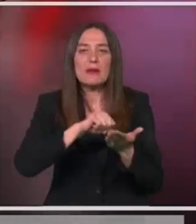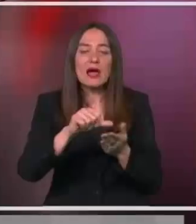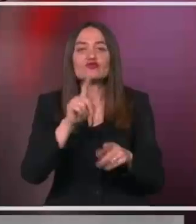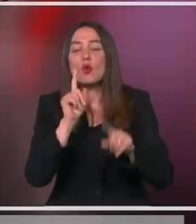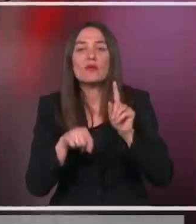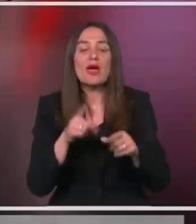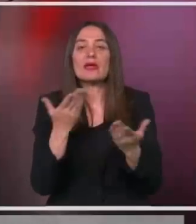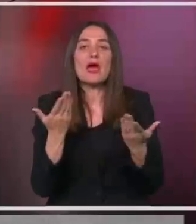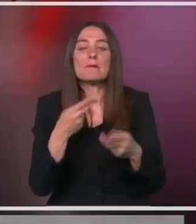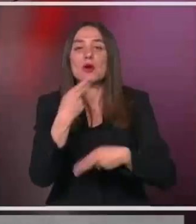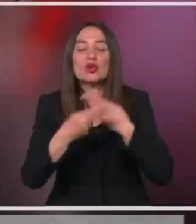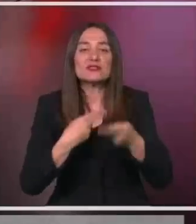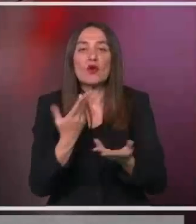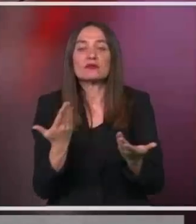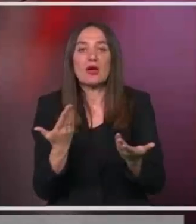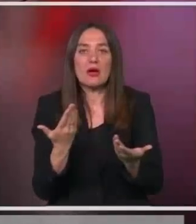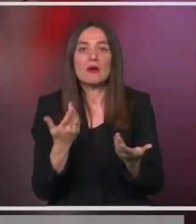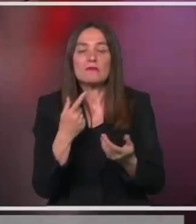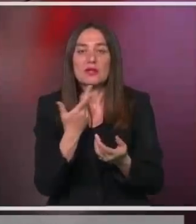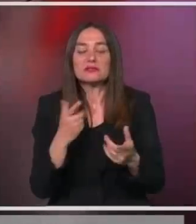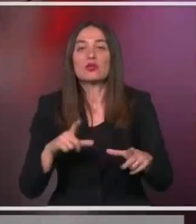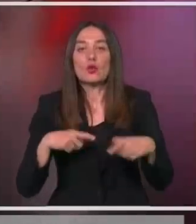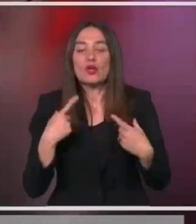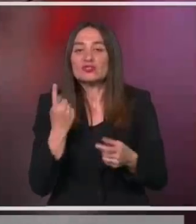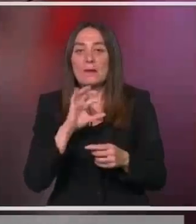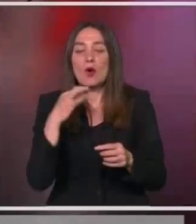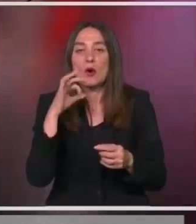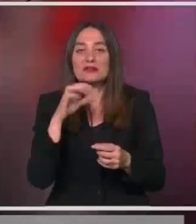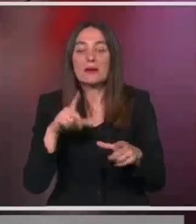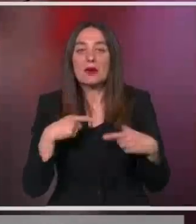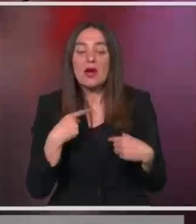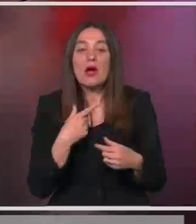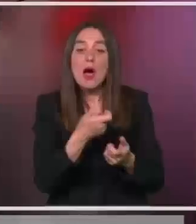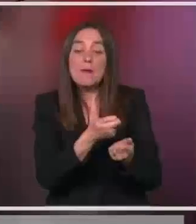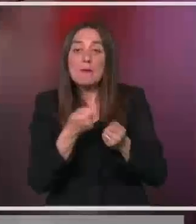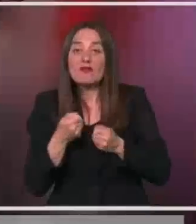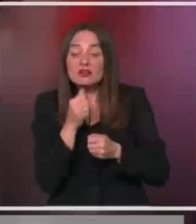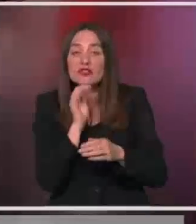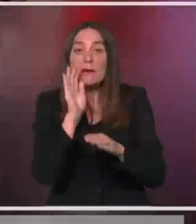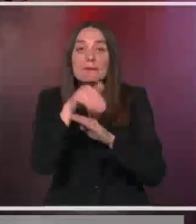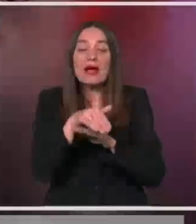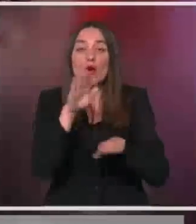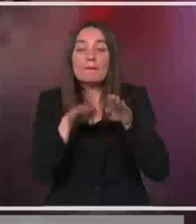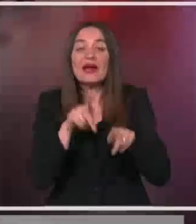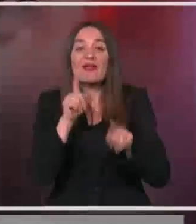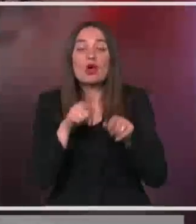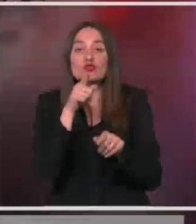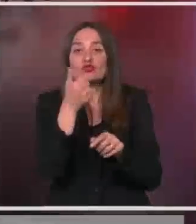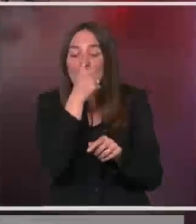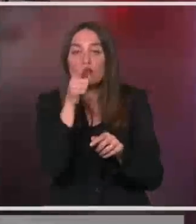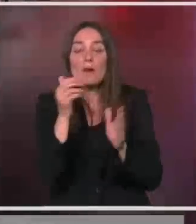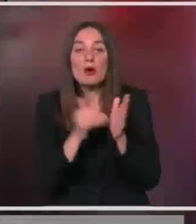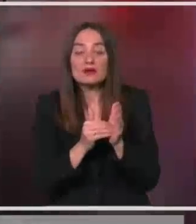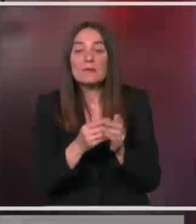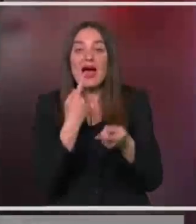neke proizvode. Koristi se novac za preživljavanje. Tako je. Povlače se i preko mere nego što je to potrebno, ali i na